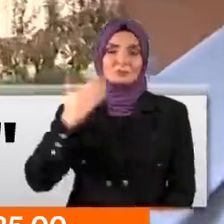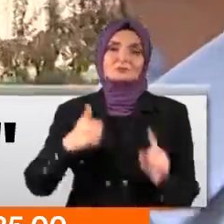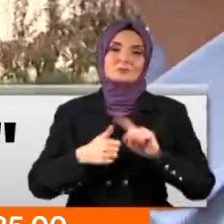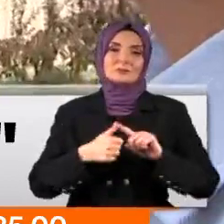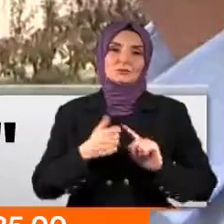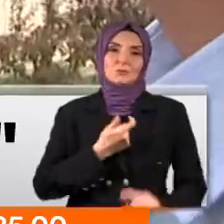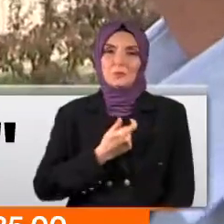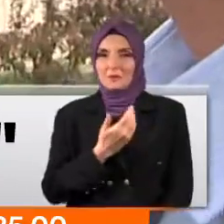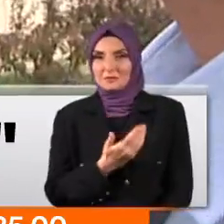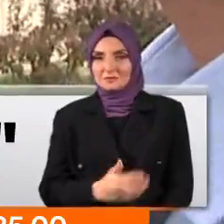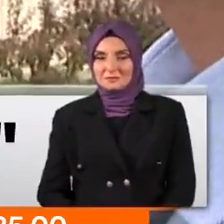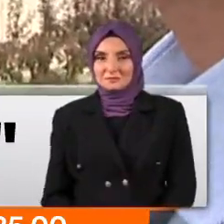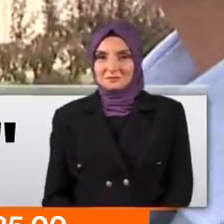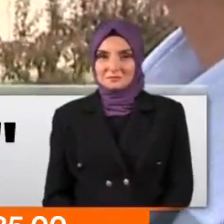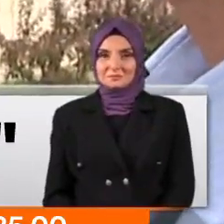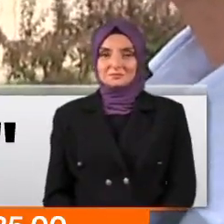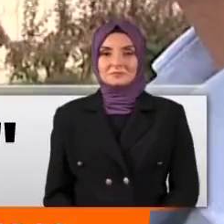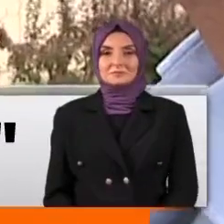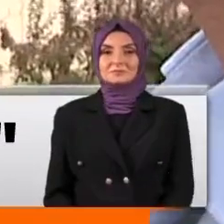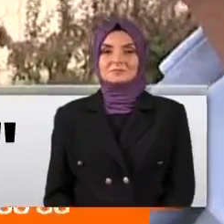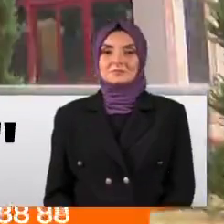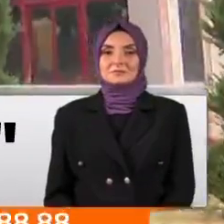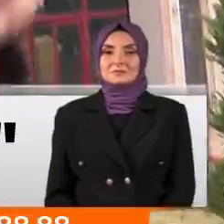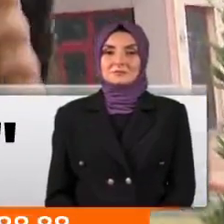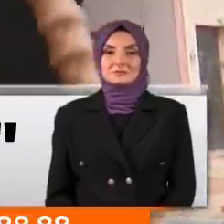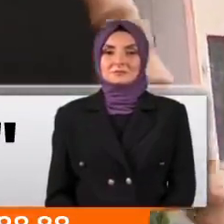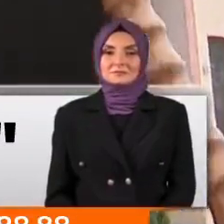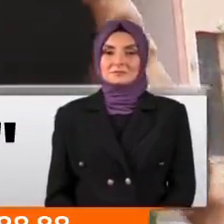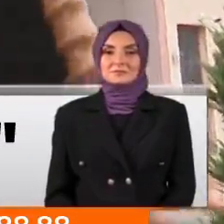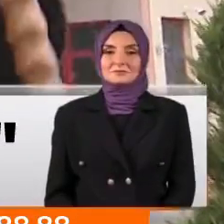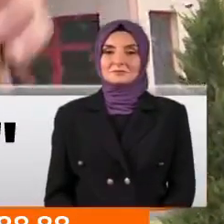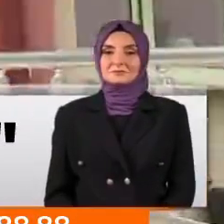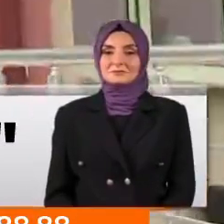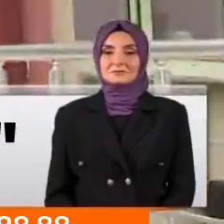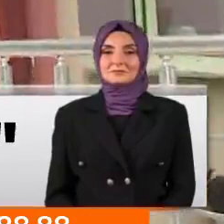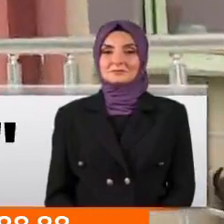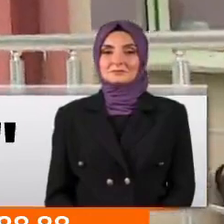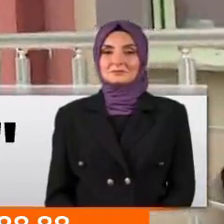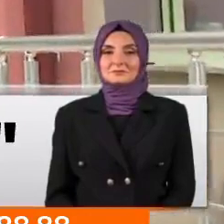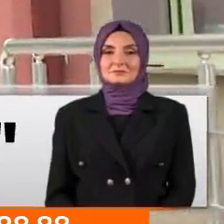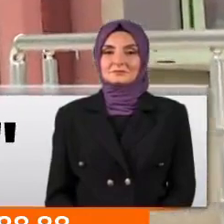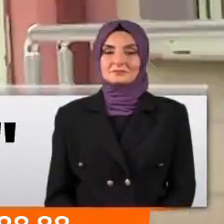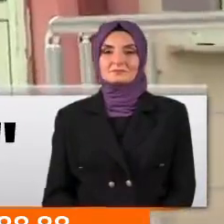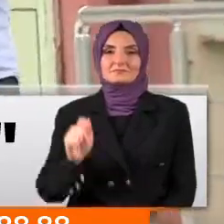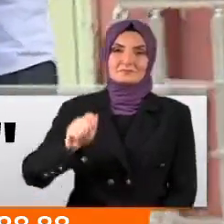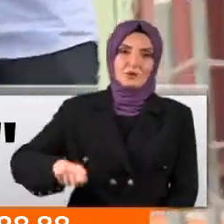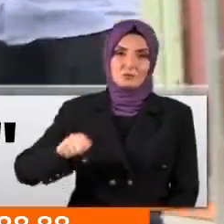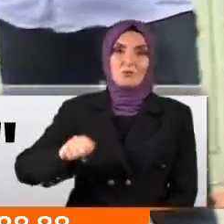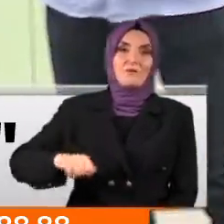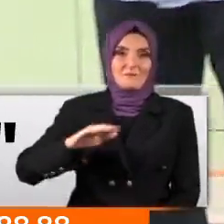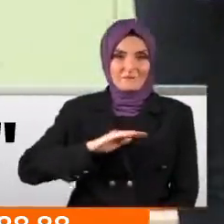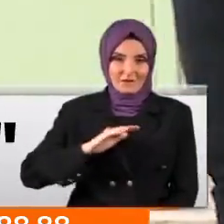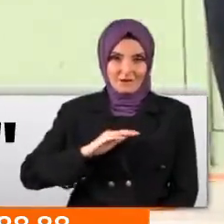misiniz? Şu anda Edirne'de benden başka yaşlı öğrenci yok. Yine ben geldim, Trakya Üniversitesi. Bir elinde bastonu, diğer elinde